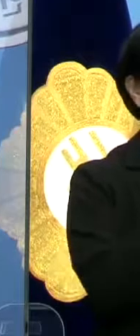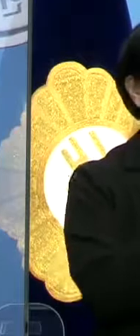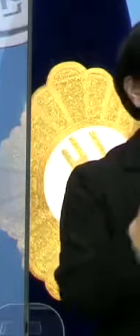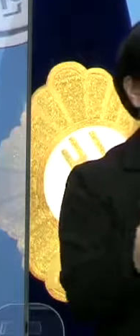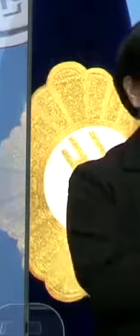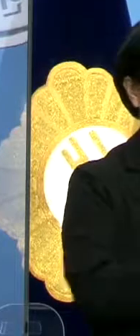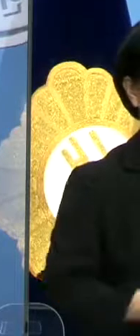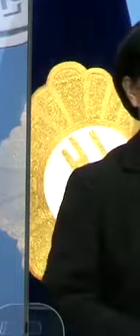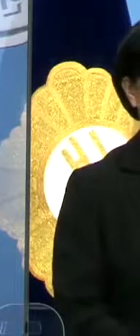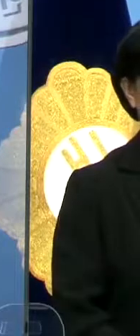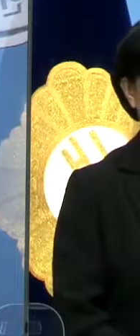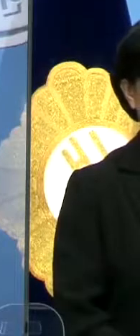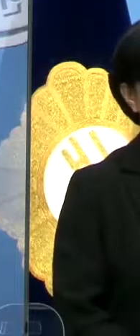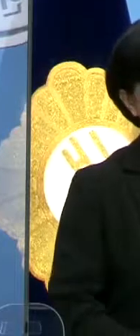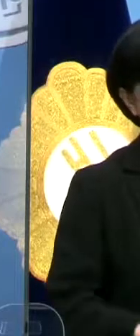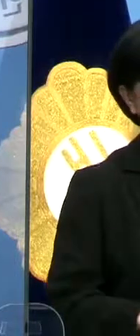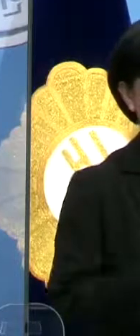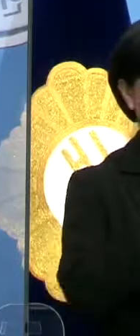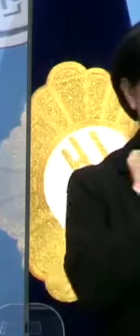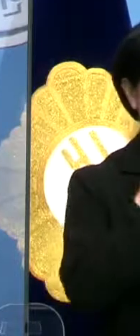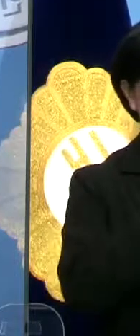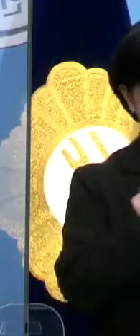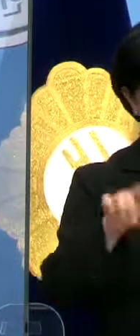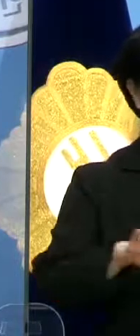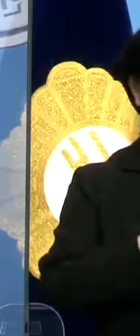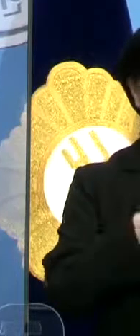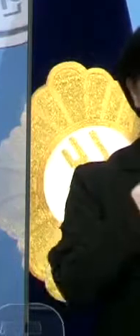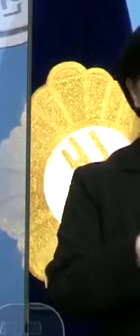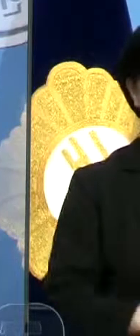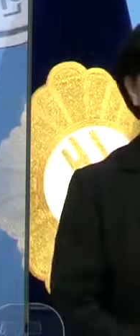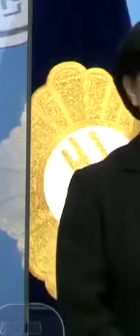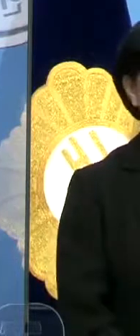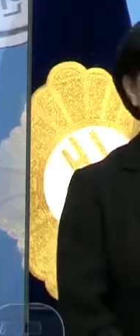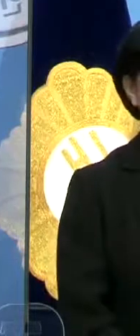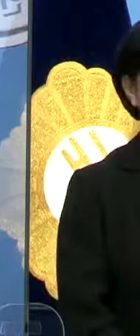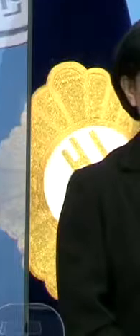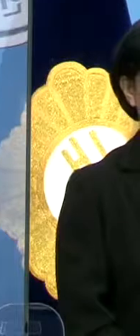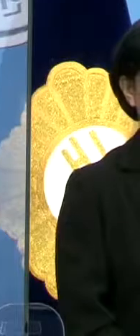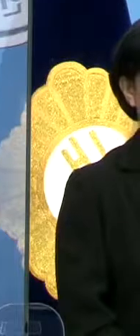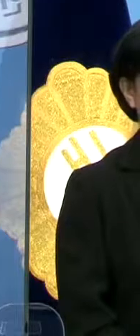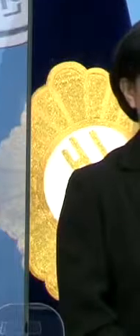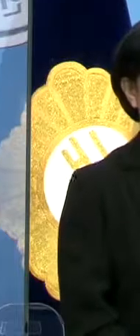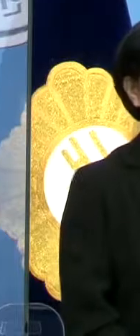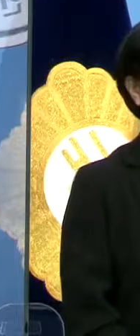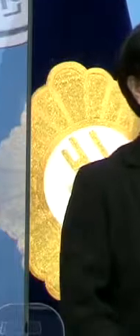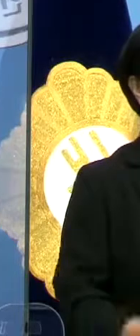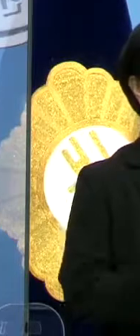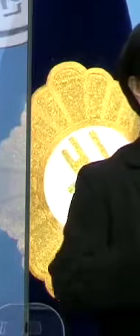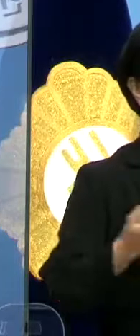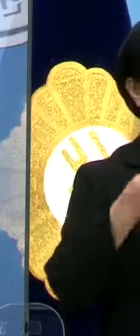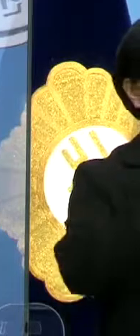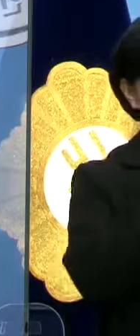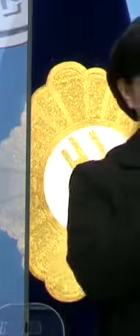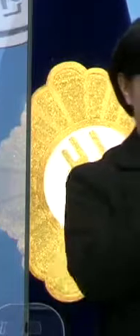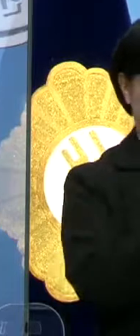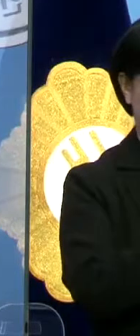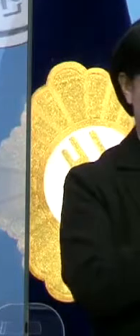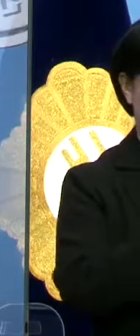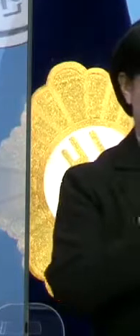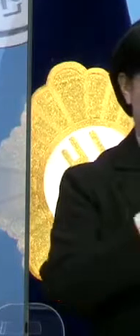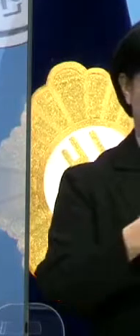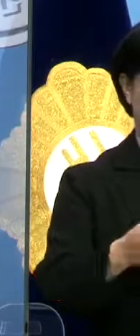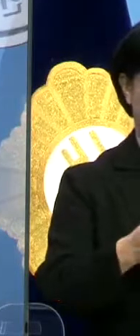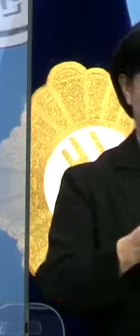있습니다 내로 남 불의잔 양입니다 거기에 더불어 민주당 소속 국회의원들이 내년 서울 부산